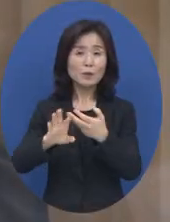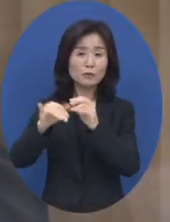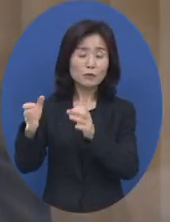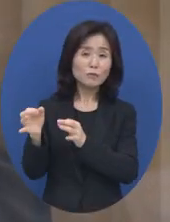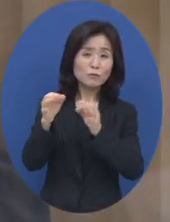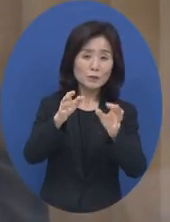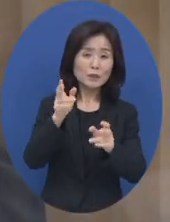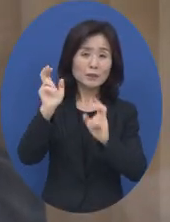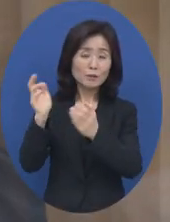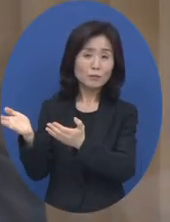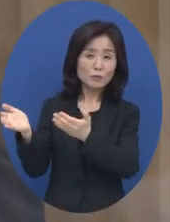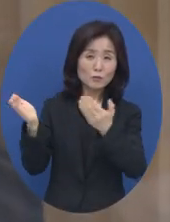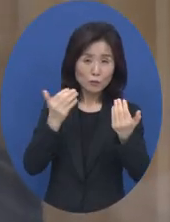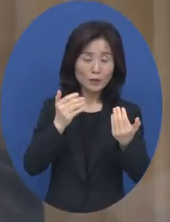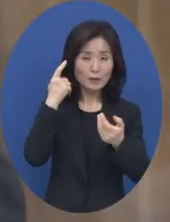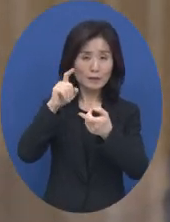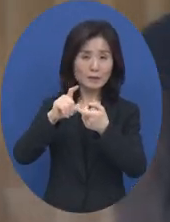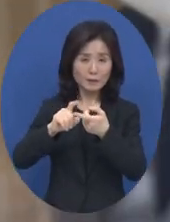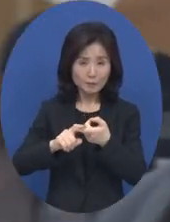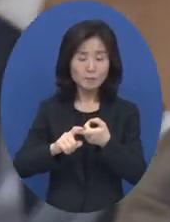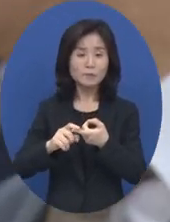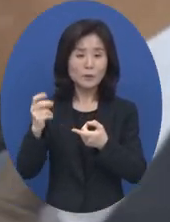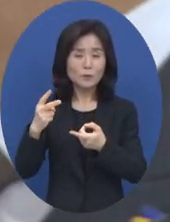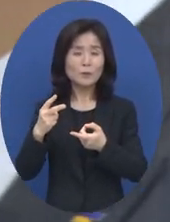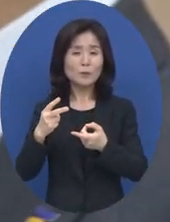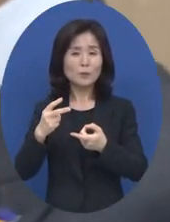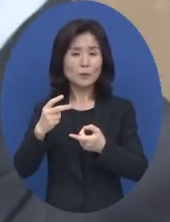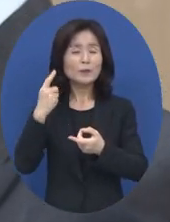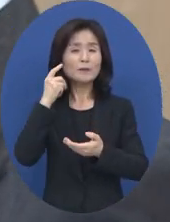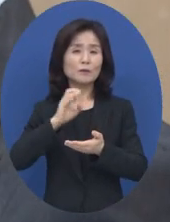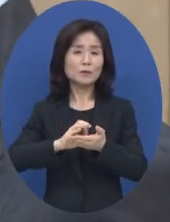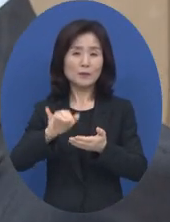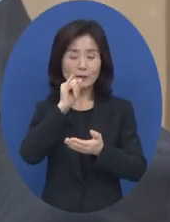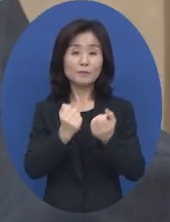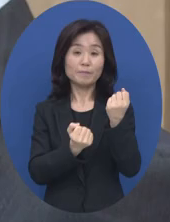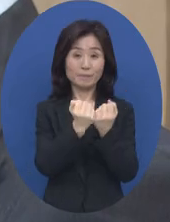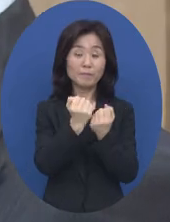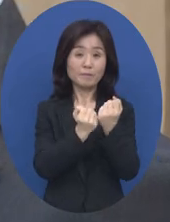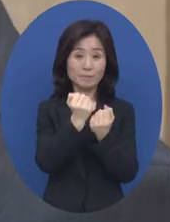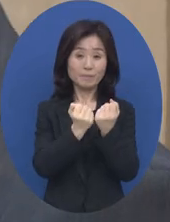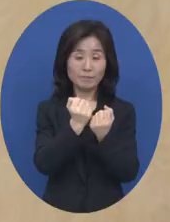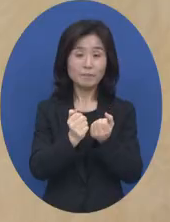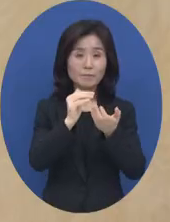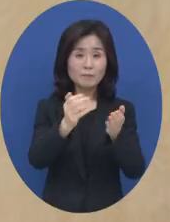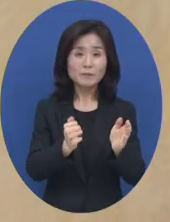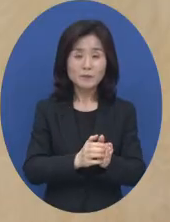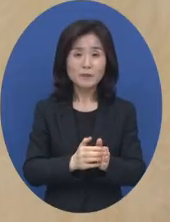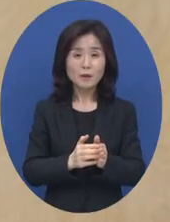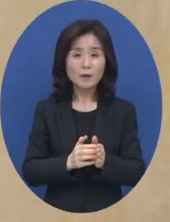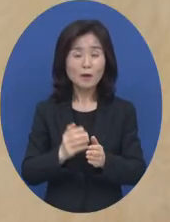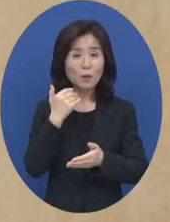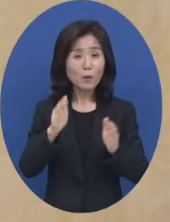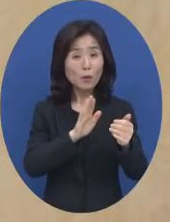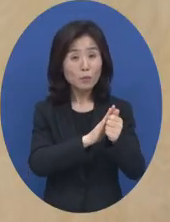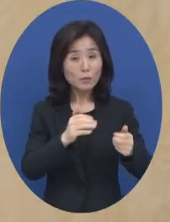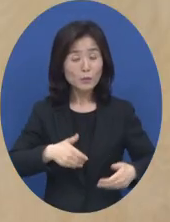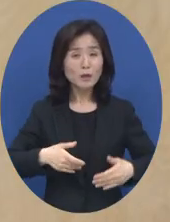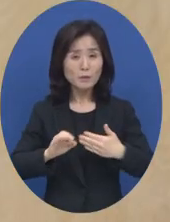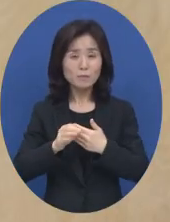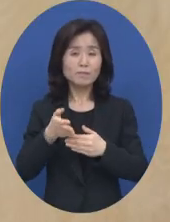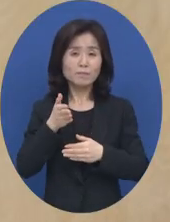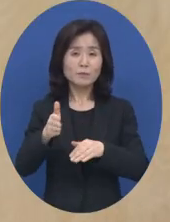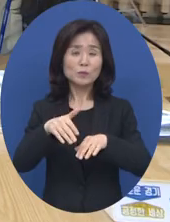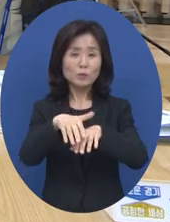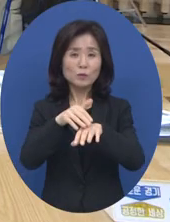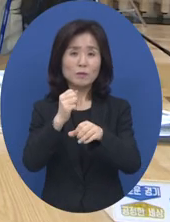투자 기업 유치에 매우 큰 관심과 애정을 가지고 있다는 설명. 경기도에 도움이 필요하면 전담 조직을